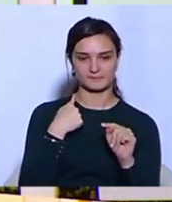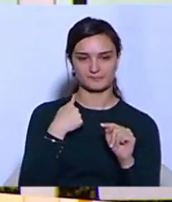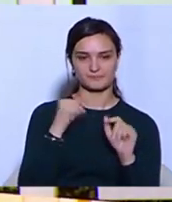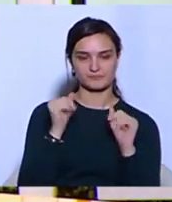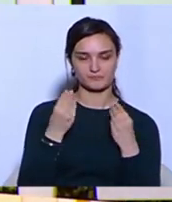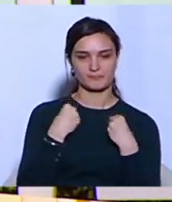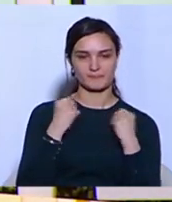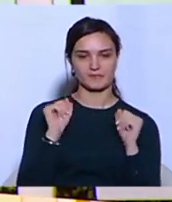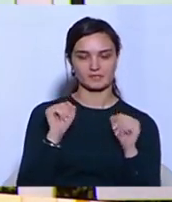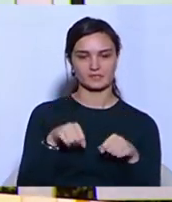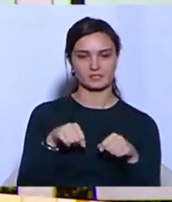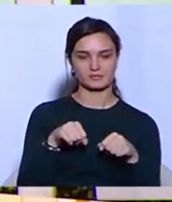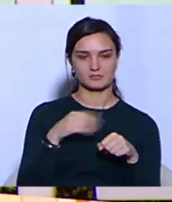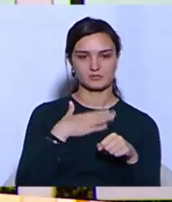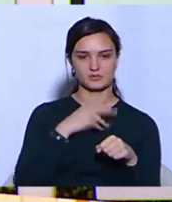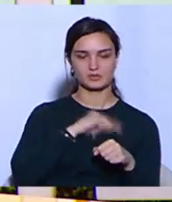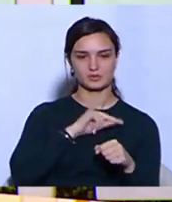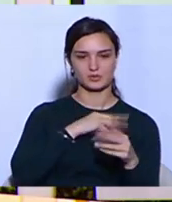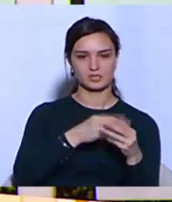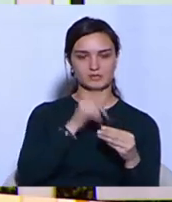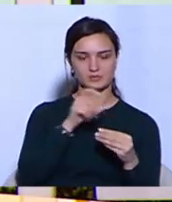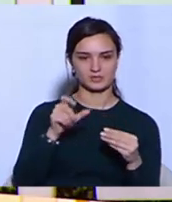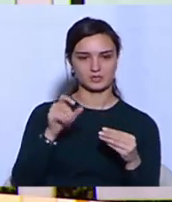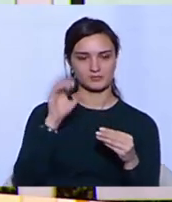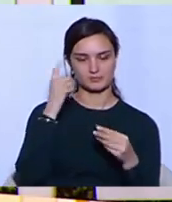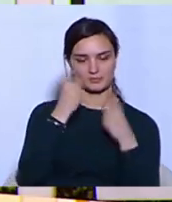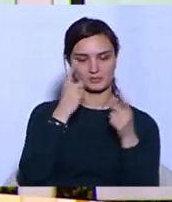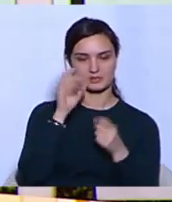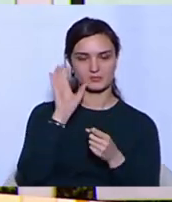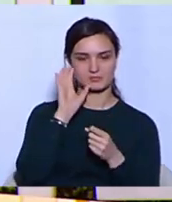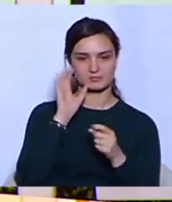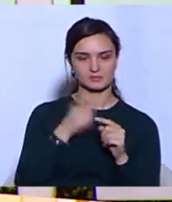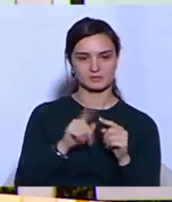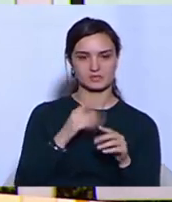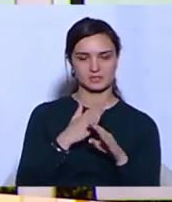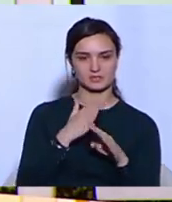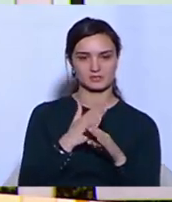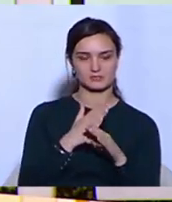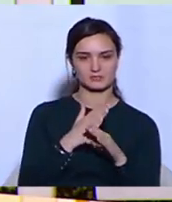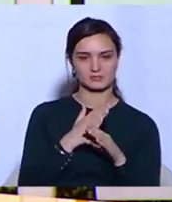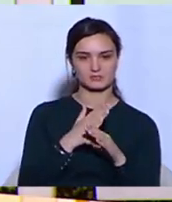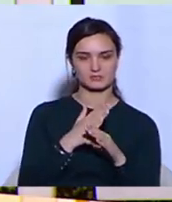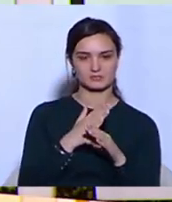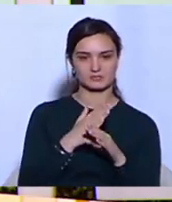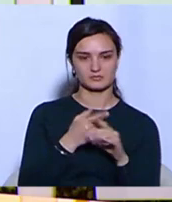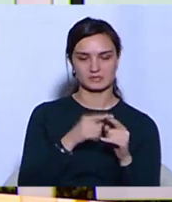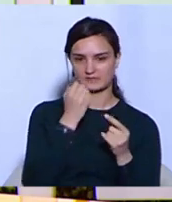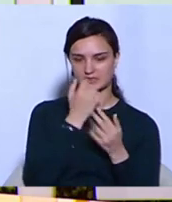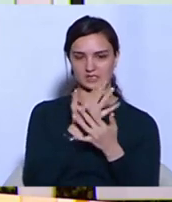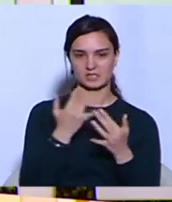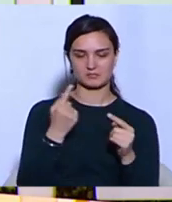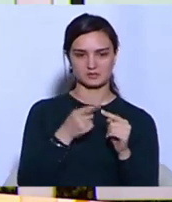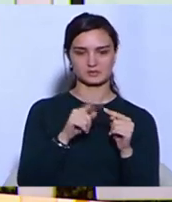მომეცა შესაძლებლობა ჩვენი კოლეგებისგან მომესმინა ინფორმაცია, რომ არსებობს გარკვეული პროცენტი ნივთიერებათა